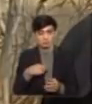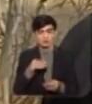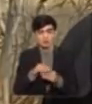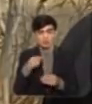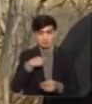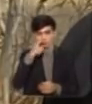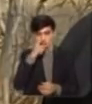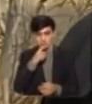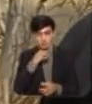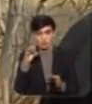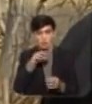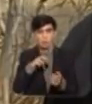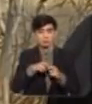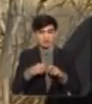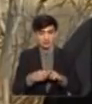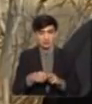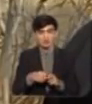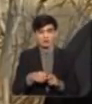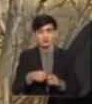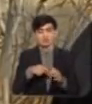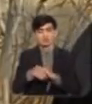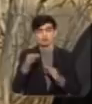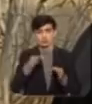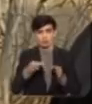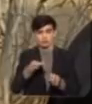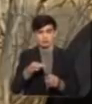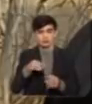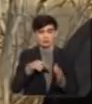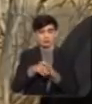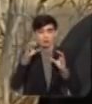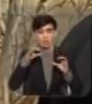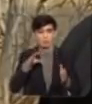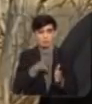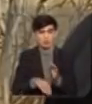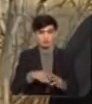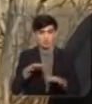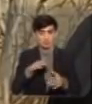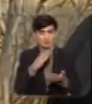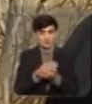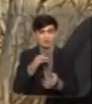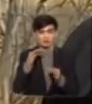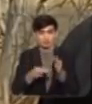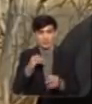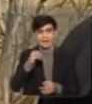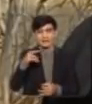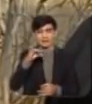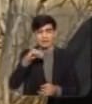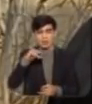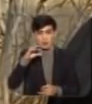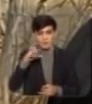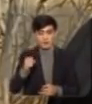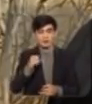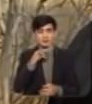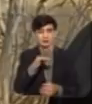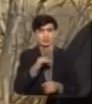мне причинам в административном суде творится жуткое беззаконие. Судья сегодня Едилова взяла и